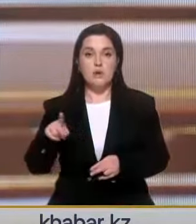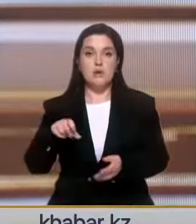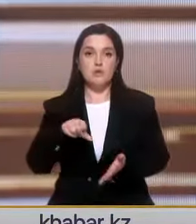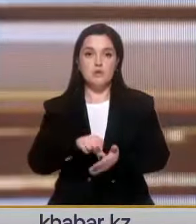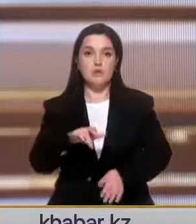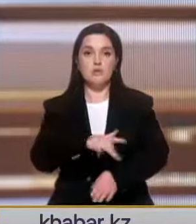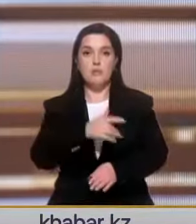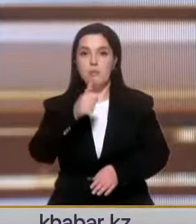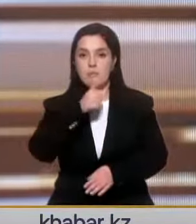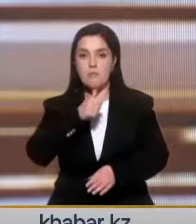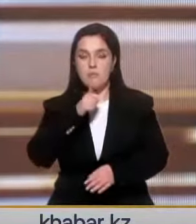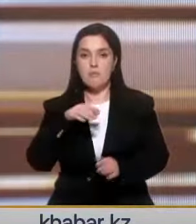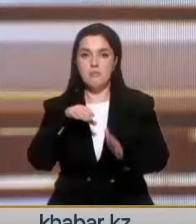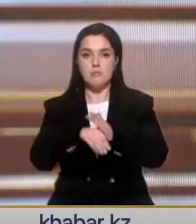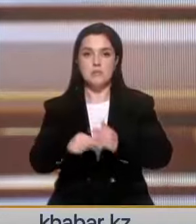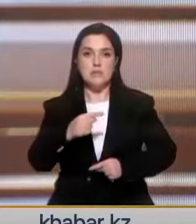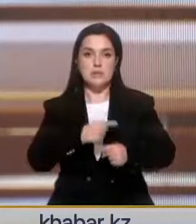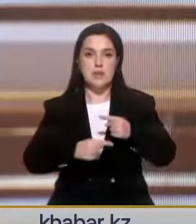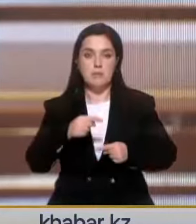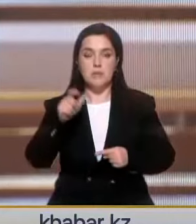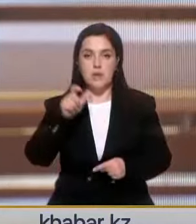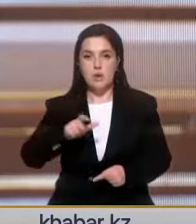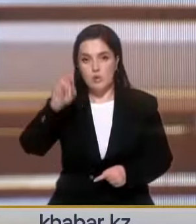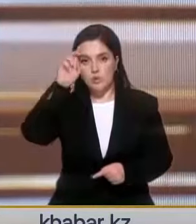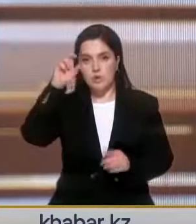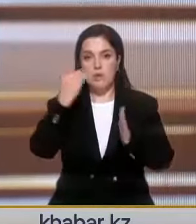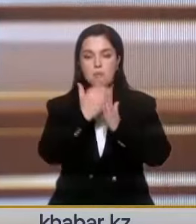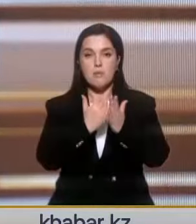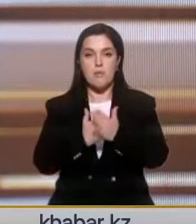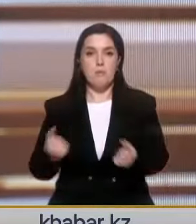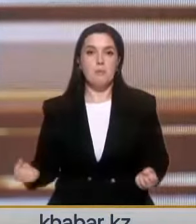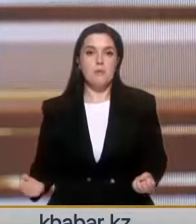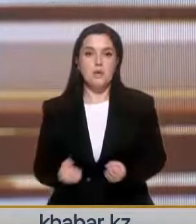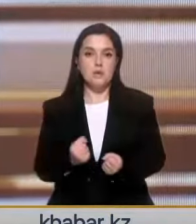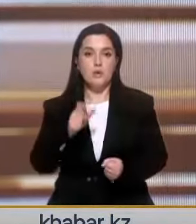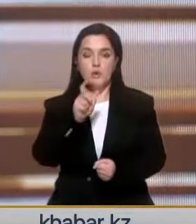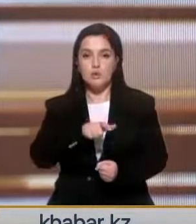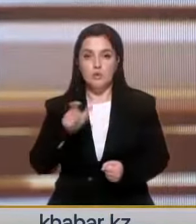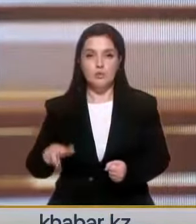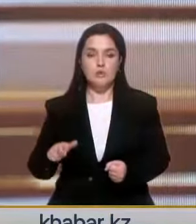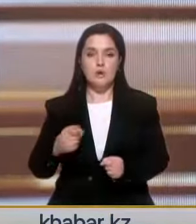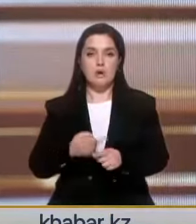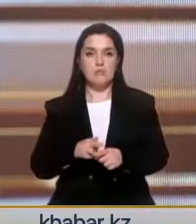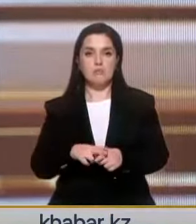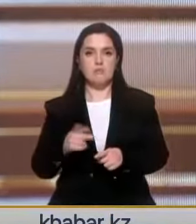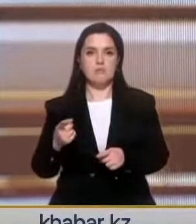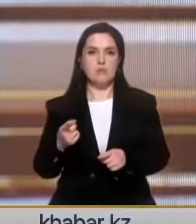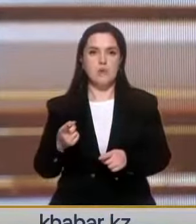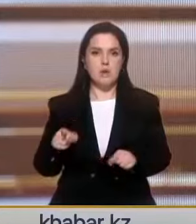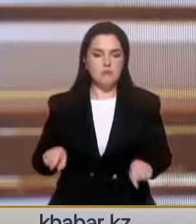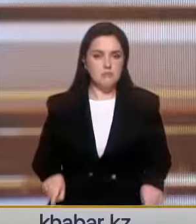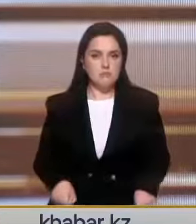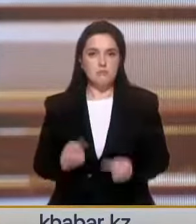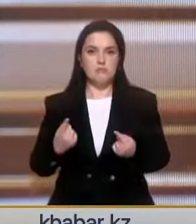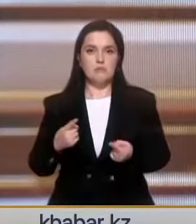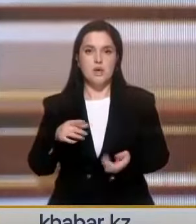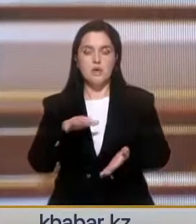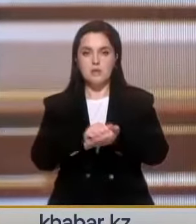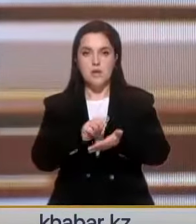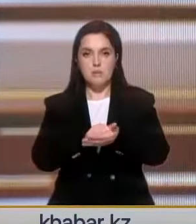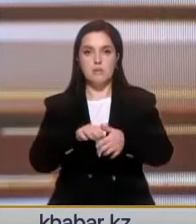пробации становятся предпринимателями государственные программы поддержки помогают этим людям не только встать на ноги но и заняться любимым делом